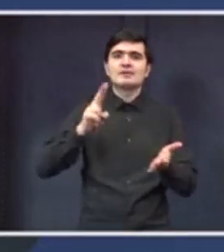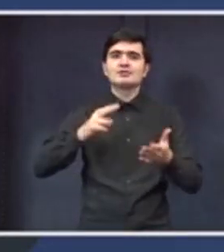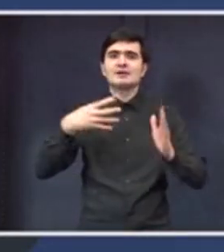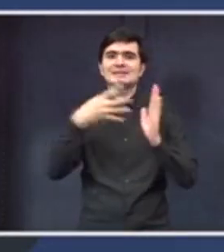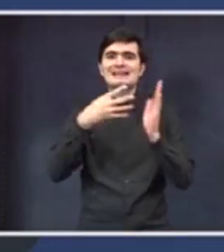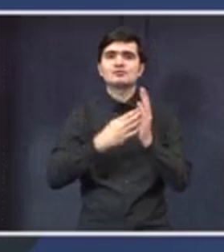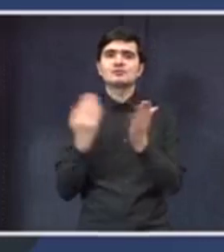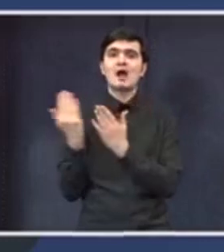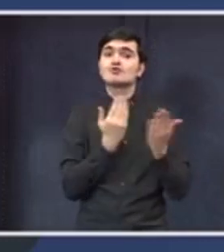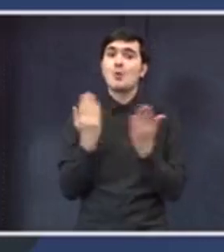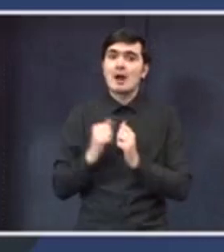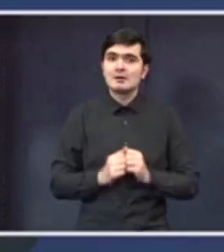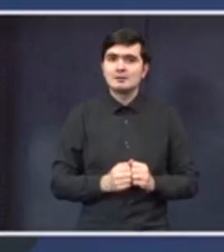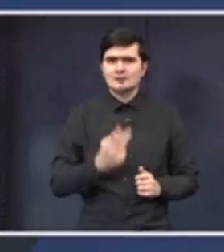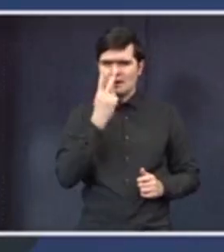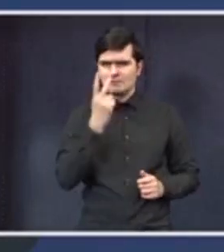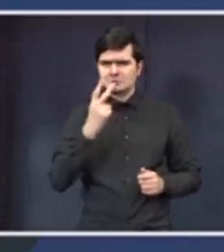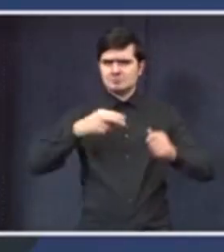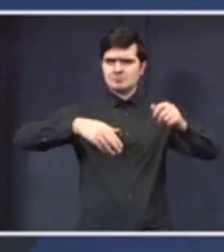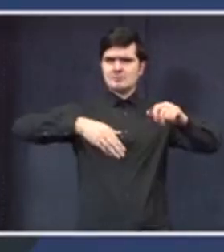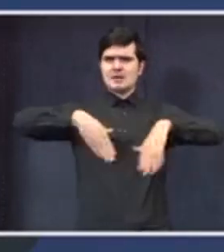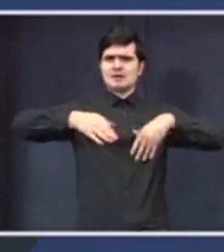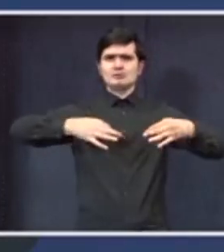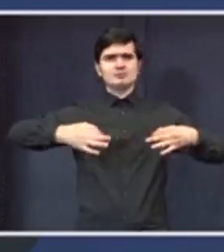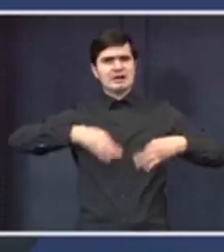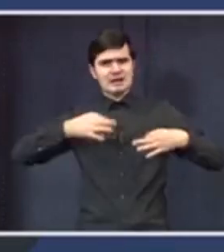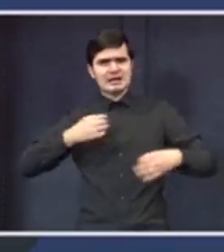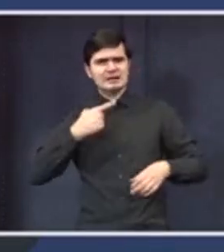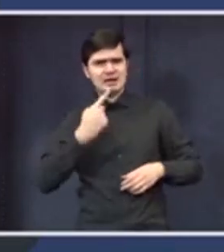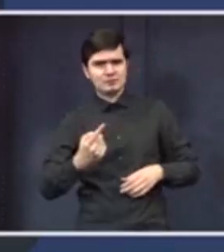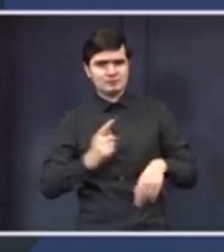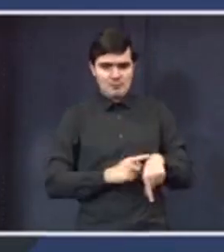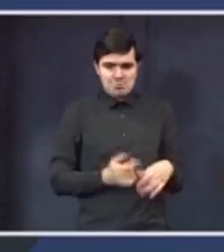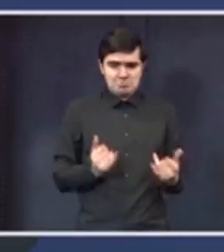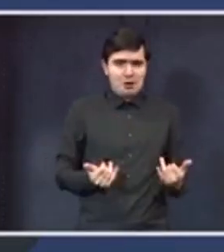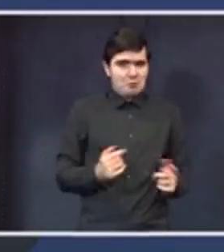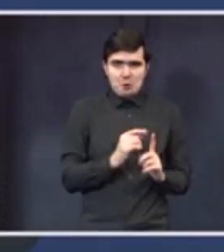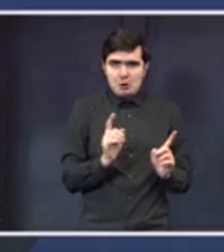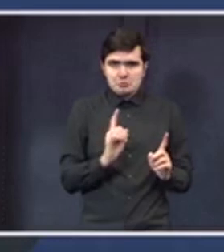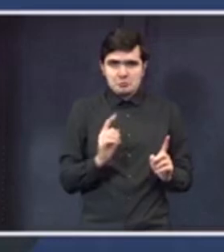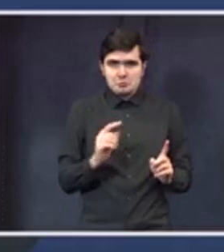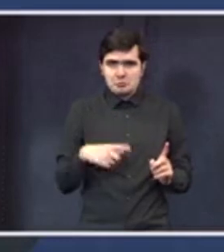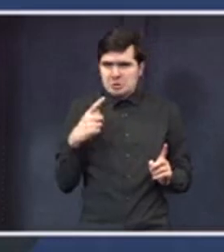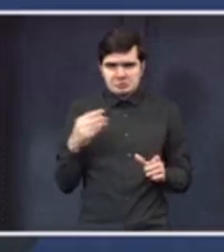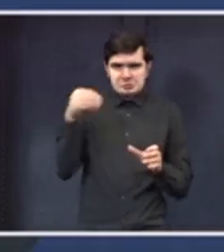însă vedem că Ministrul Sănătății spune că în momentul de față nu este inclus în